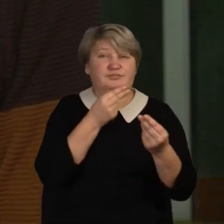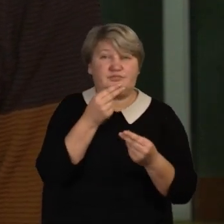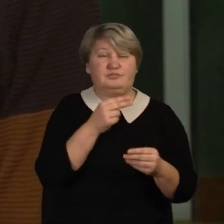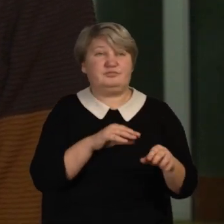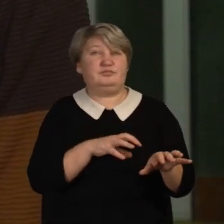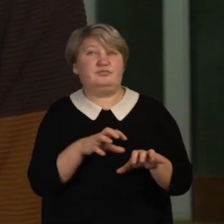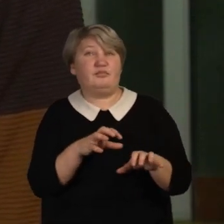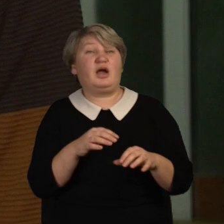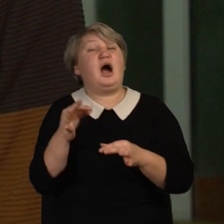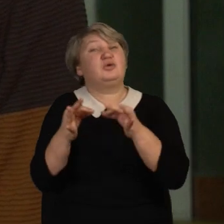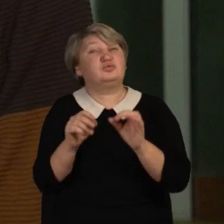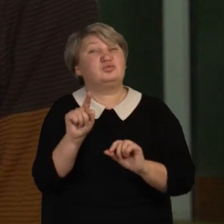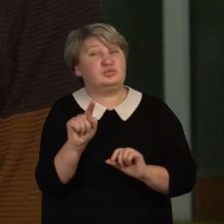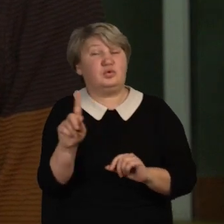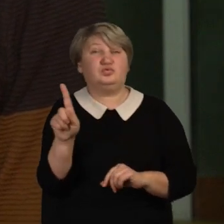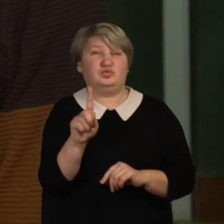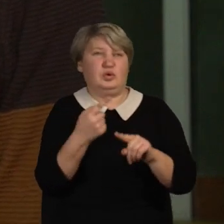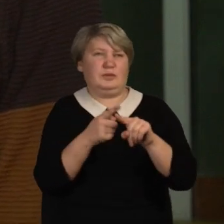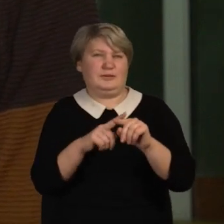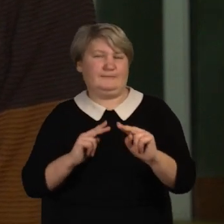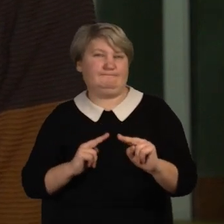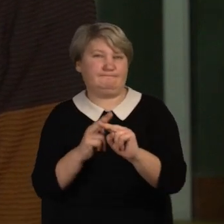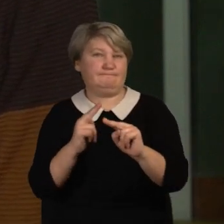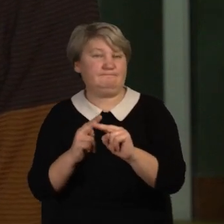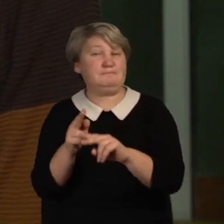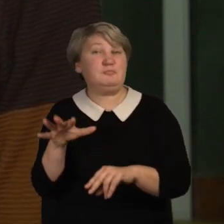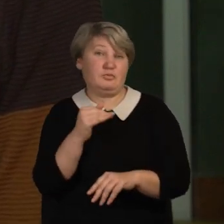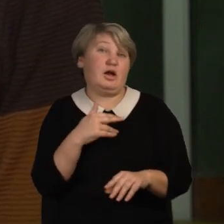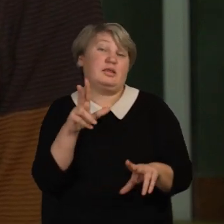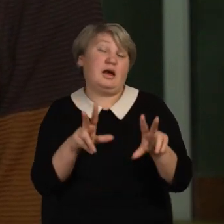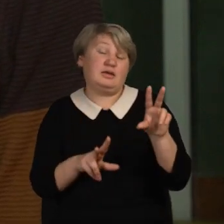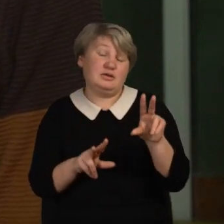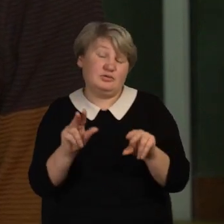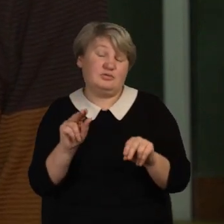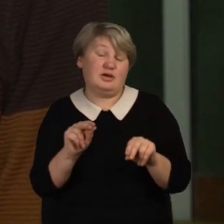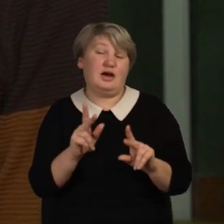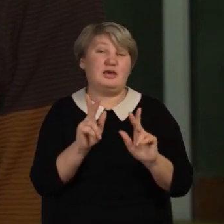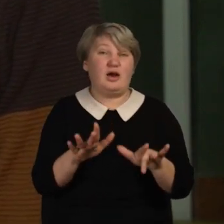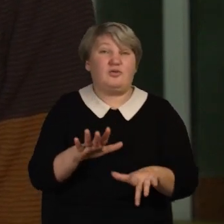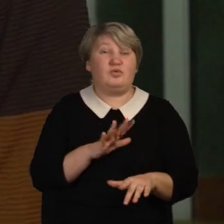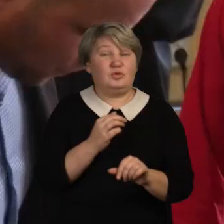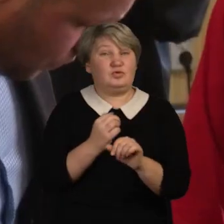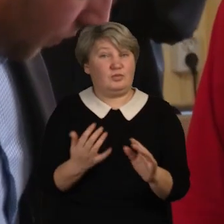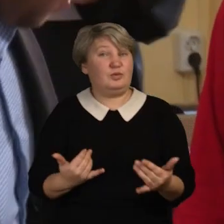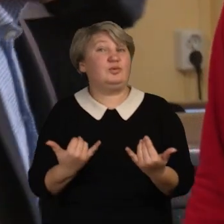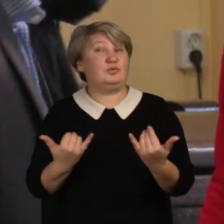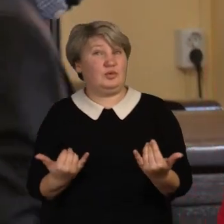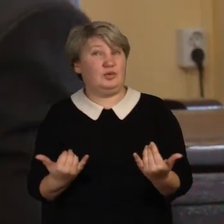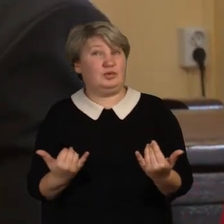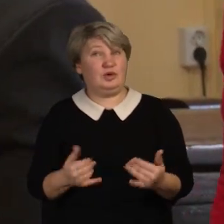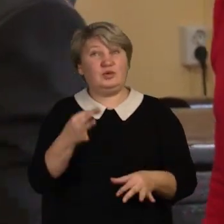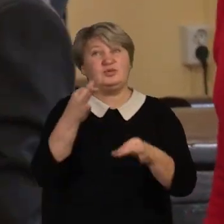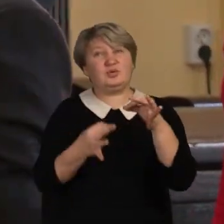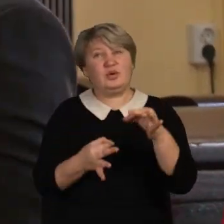суд є якраз для того, щоб ці шпарини присікати. Надіюся, як це було зроблено і сьогодні. Судова